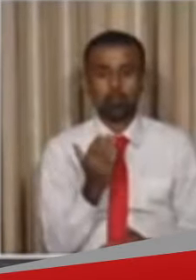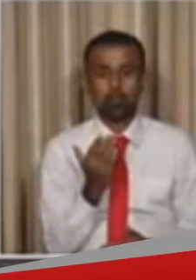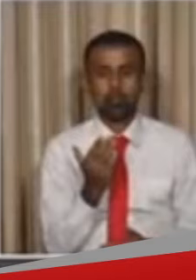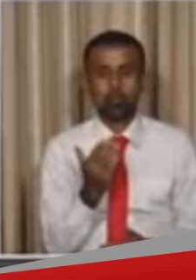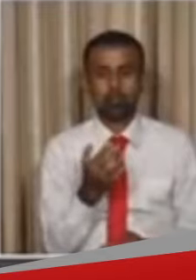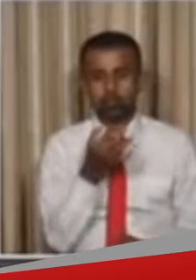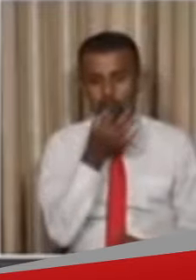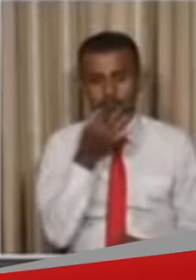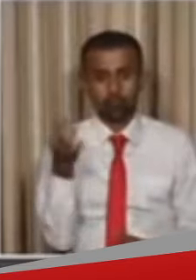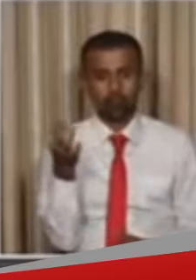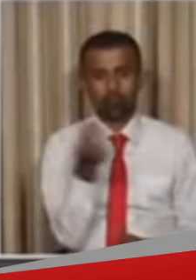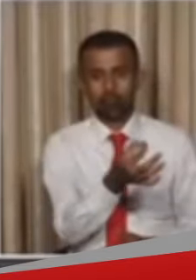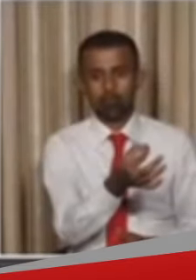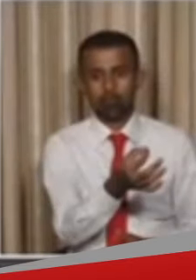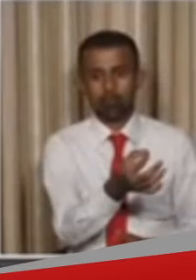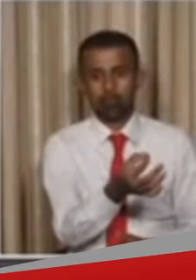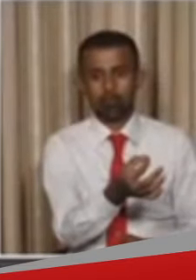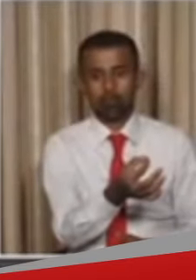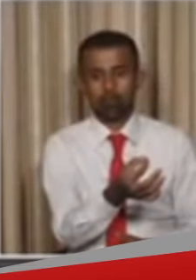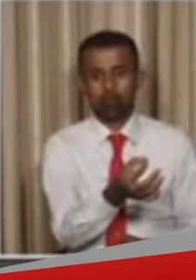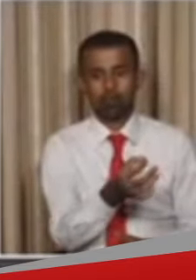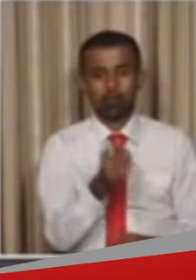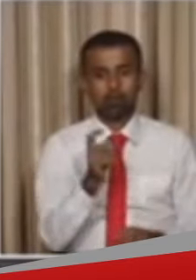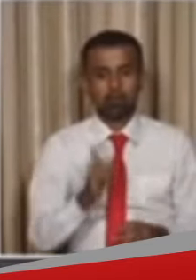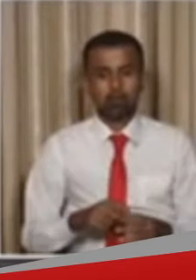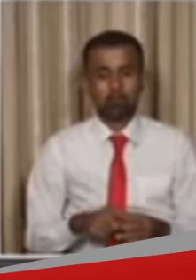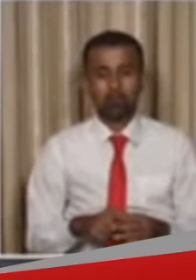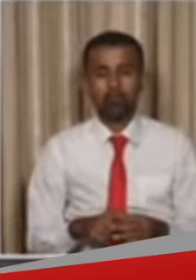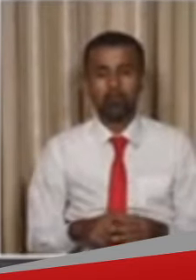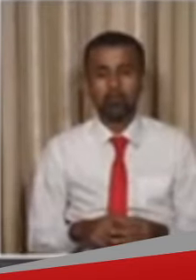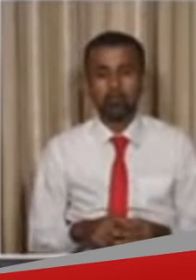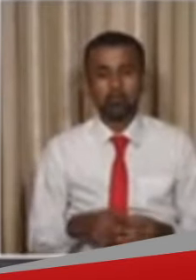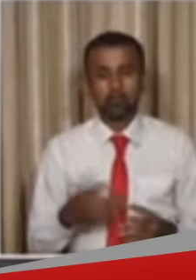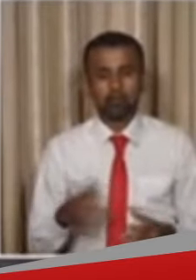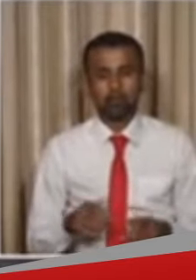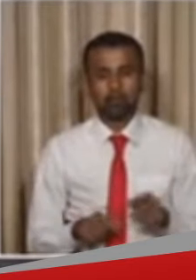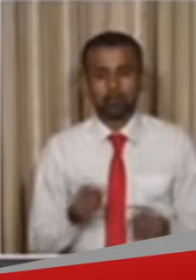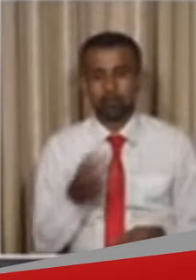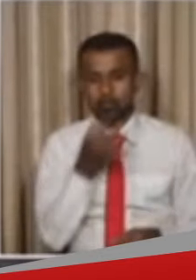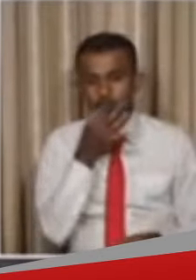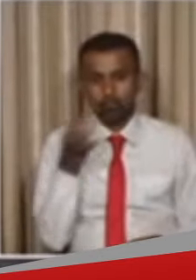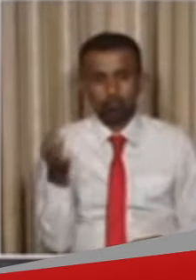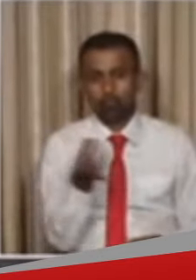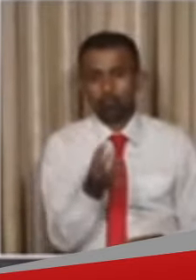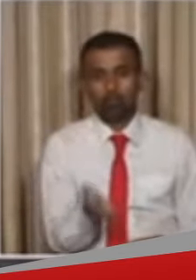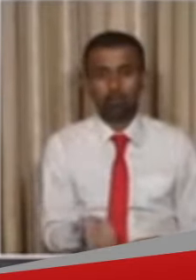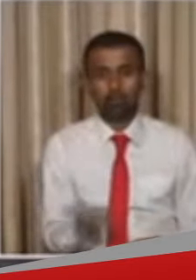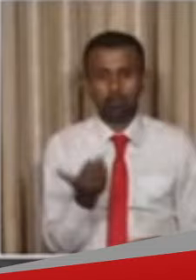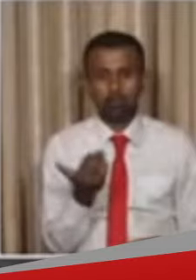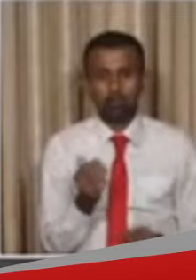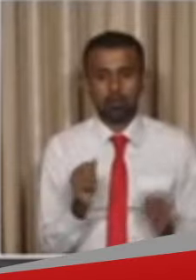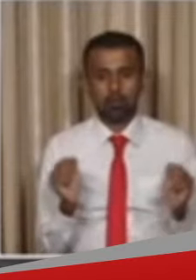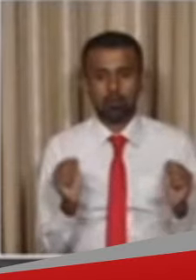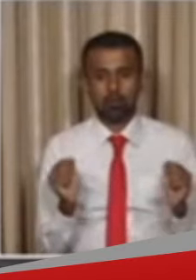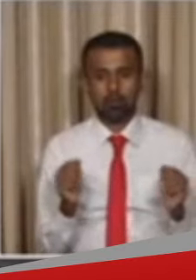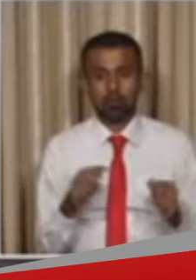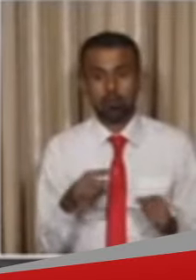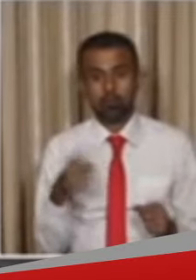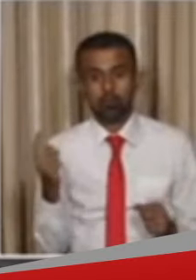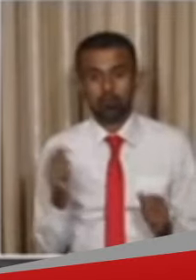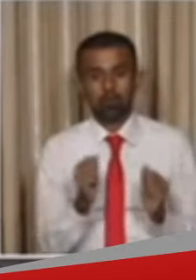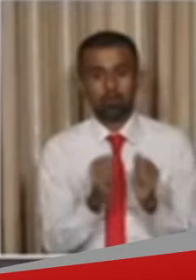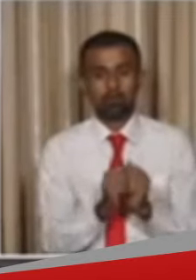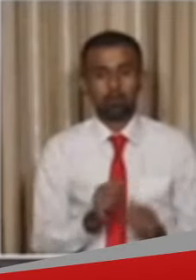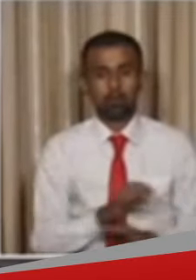පැමිණිලි කරන්න ඒ ප්‍රශ්නයට මැදිහත් වෙච්ච උදවිය පැමිණිලි කරන්න යනවට බය කරන්නද වෙනම වැඩපිළිවෙලක්